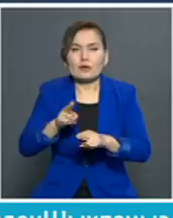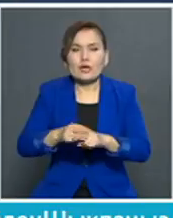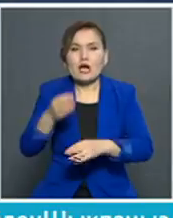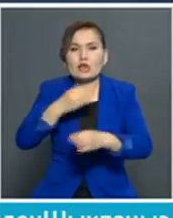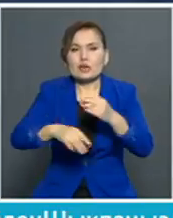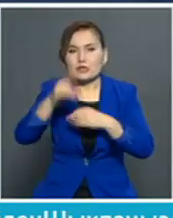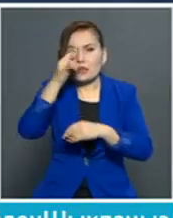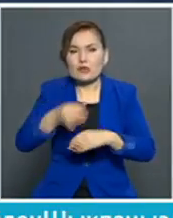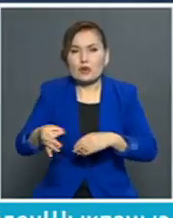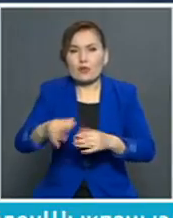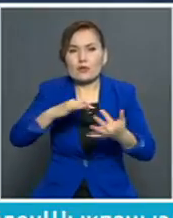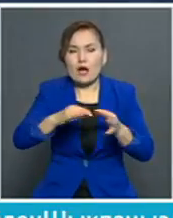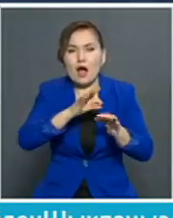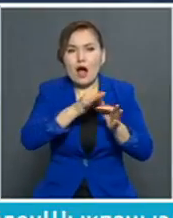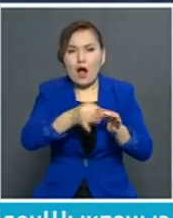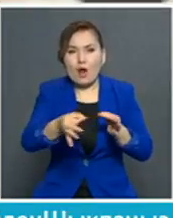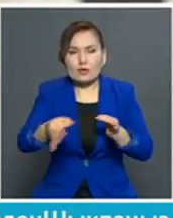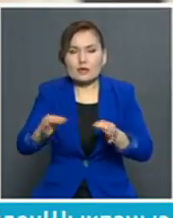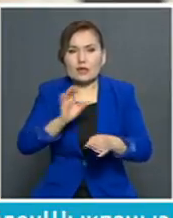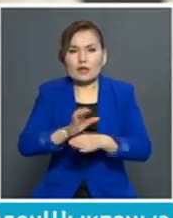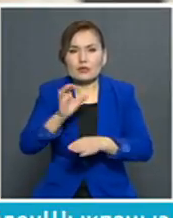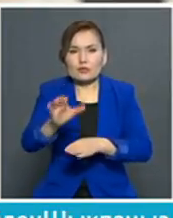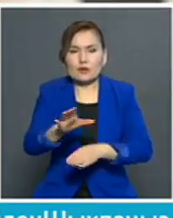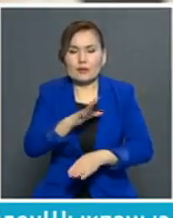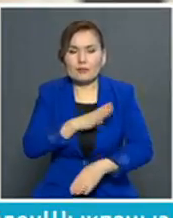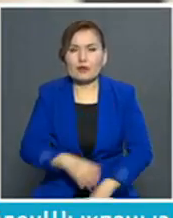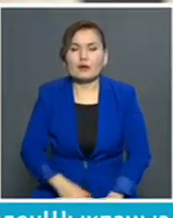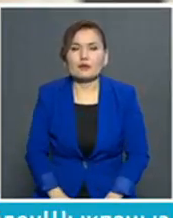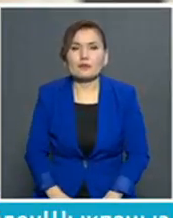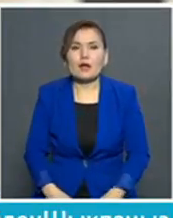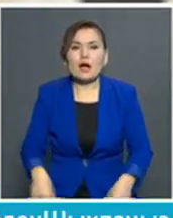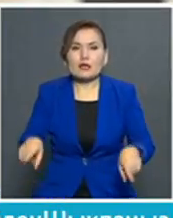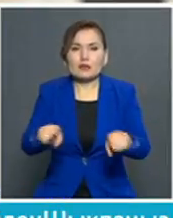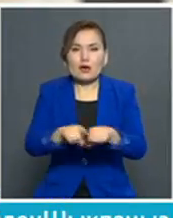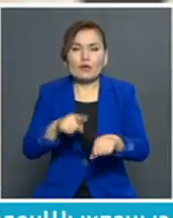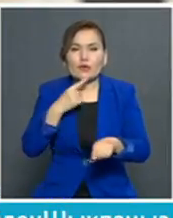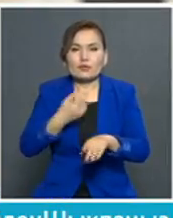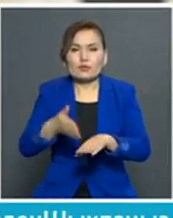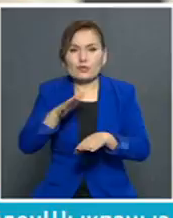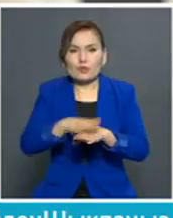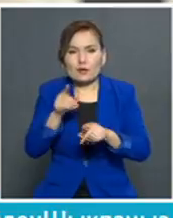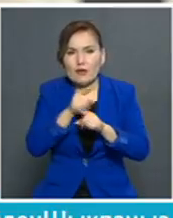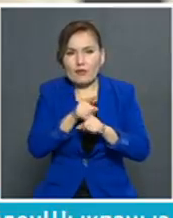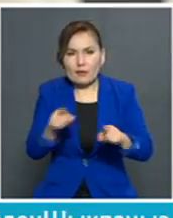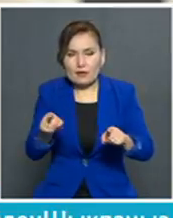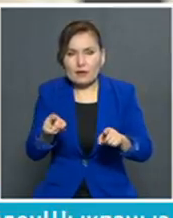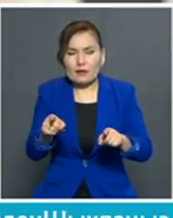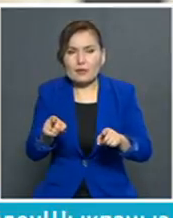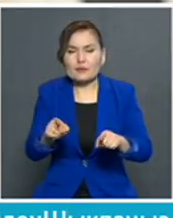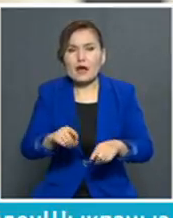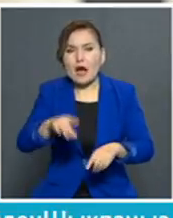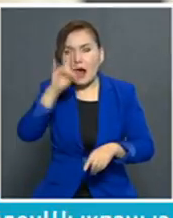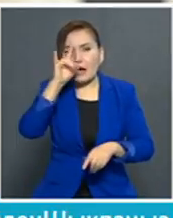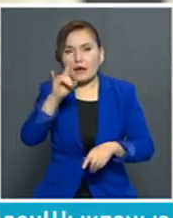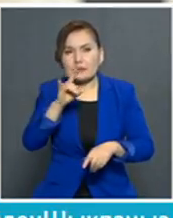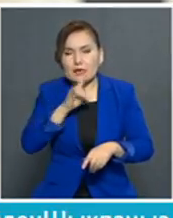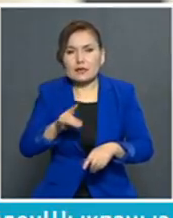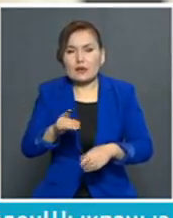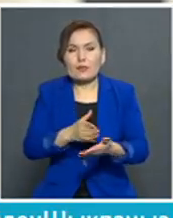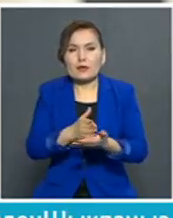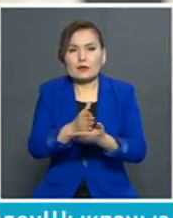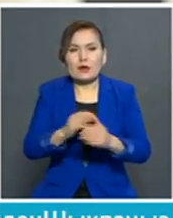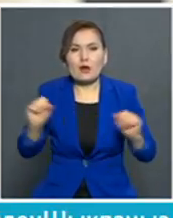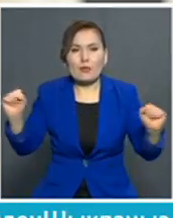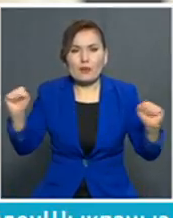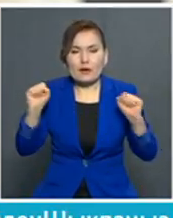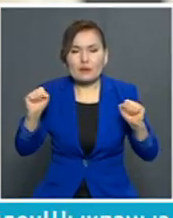Шығыс Қазақстанның аудандарына жөнелтілді. Осындай қиын сәтте Қазақстанның еңбек сіңірген қайраткері ел ағамыз,